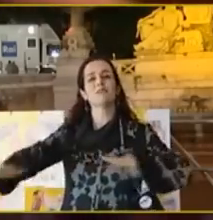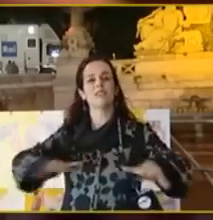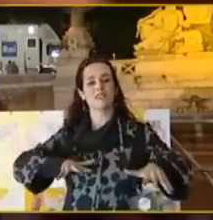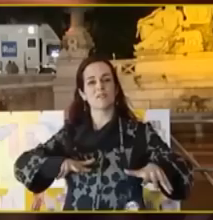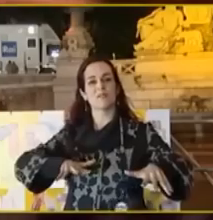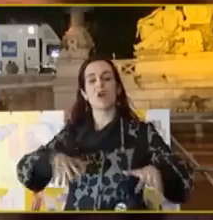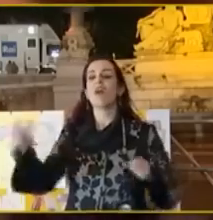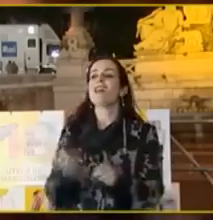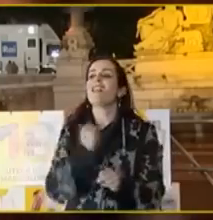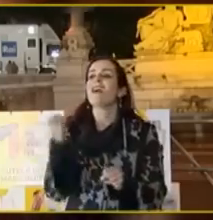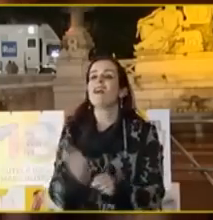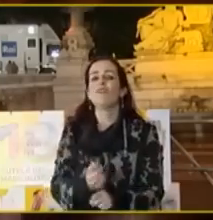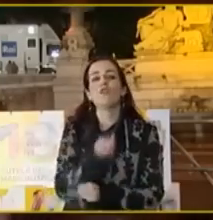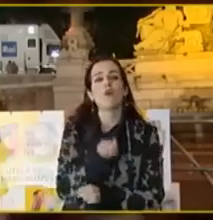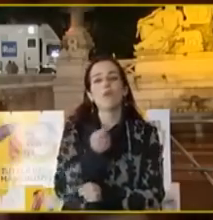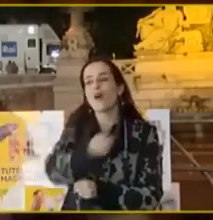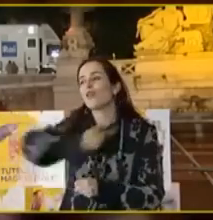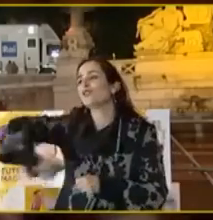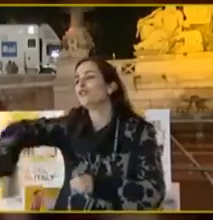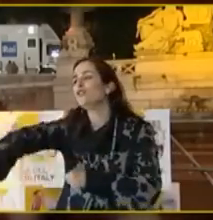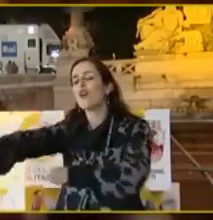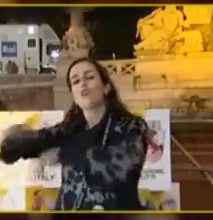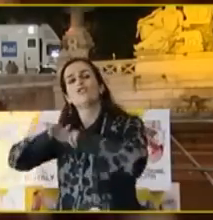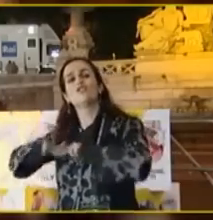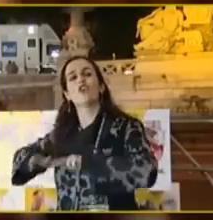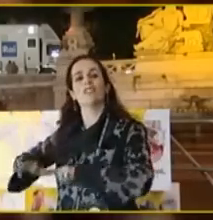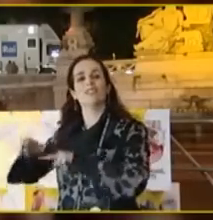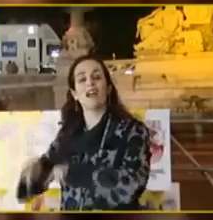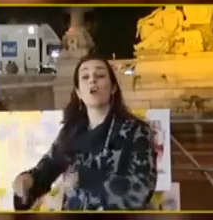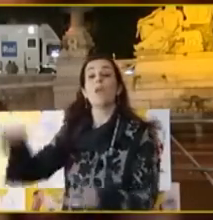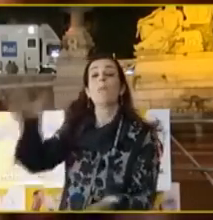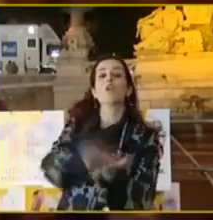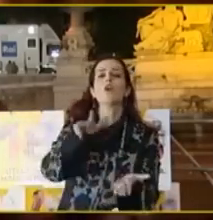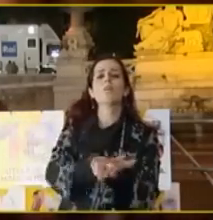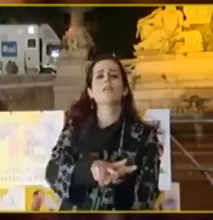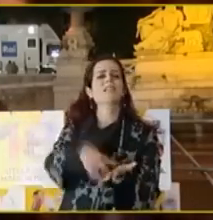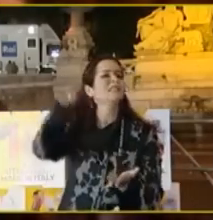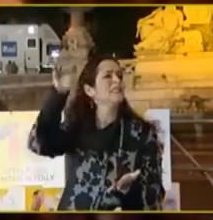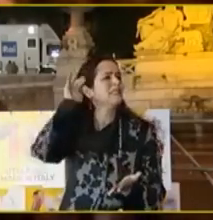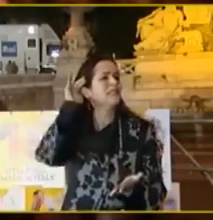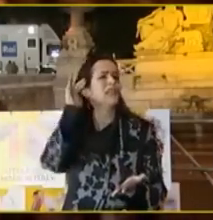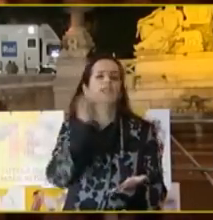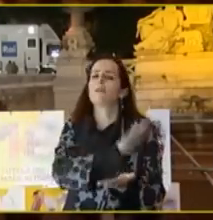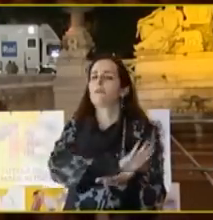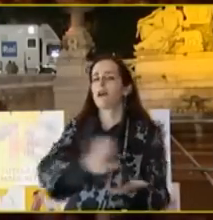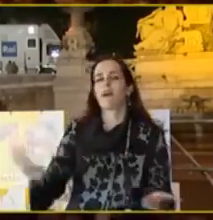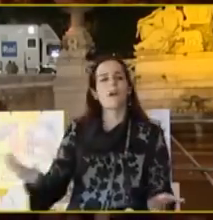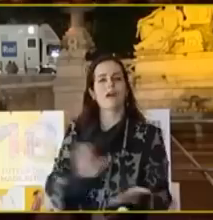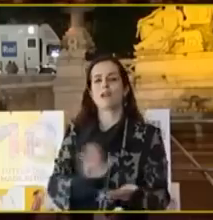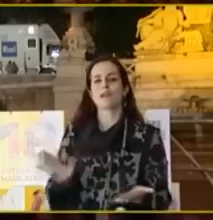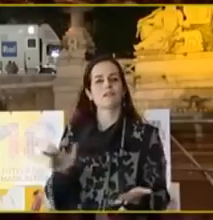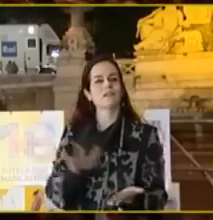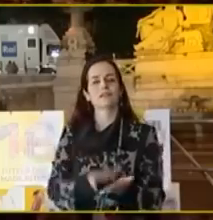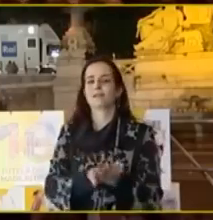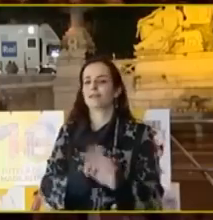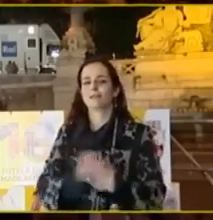sarà vinta dalla solidarietà. Non vogliamo più sentire promesse di falsa stabilità da elettrocardiogramma